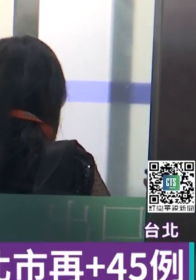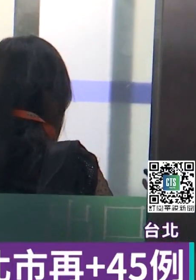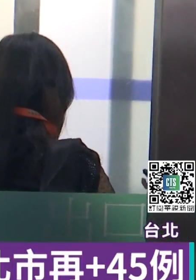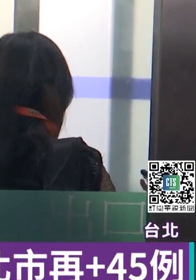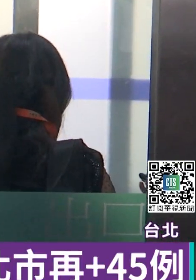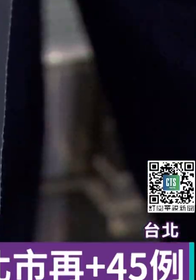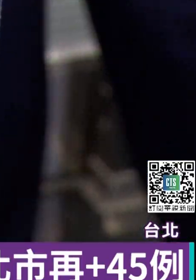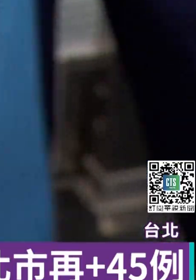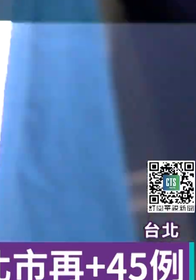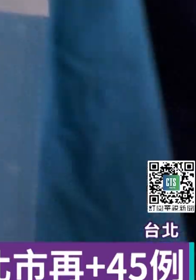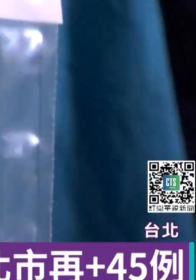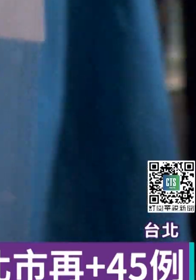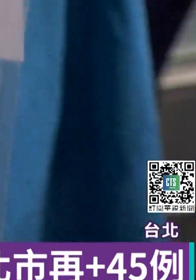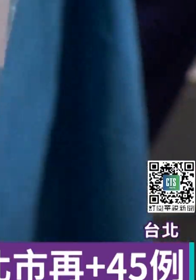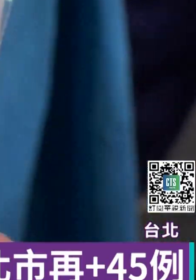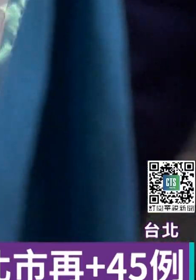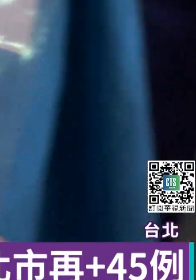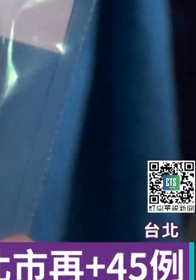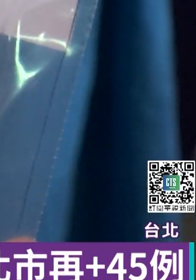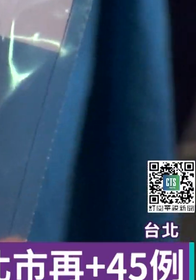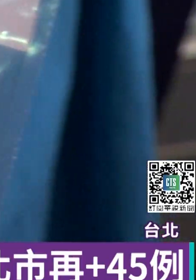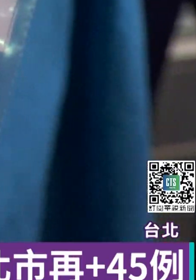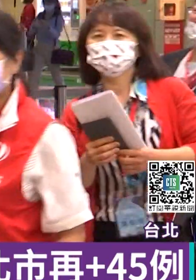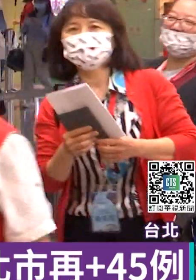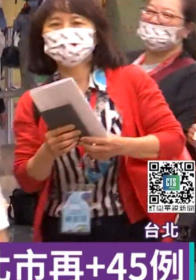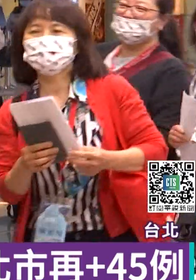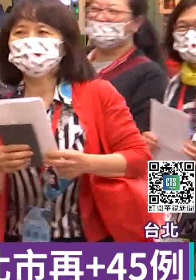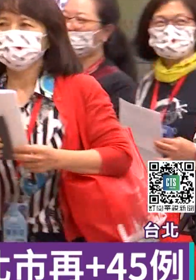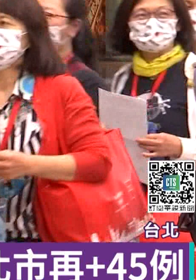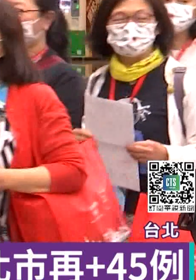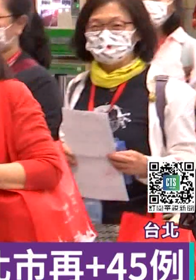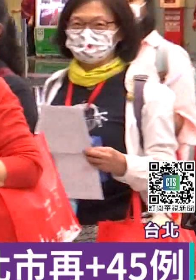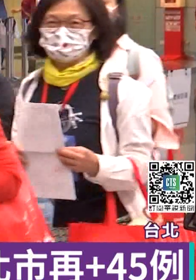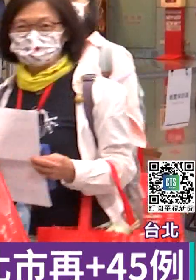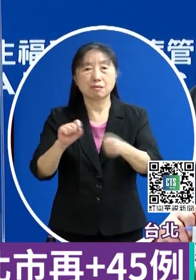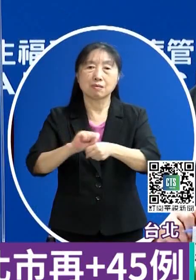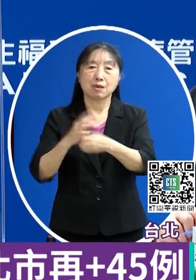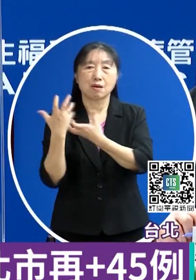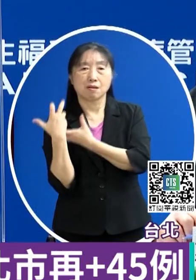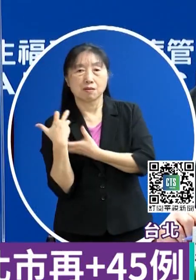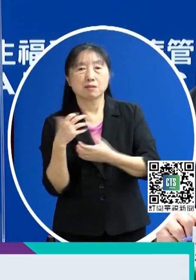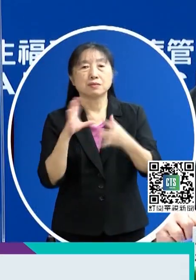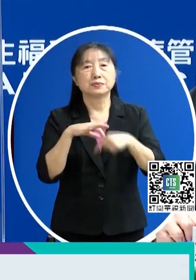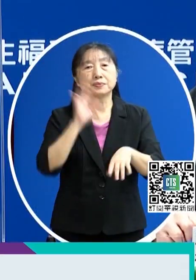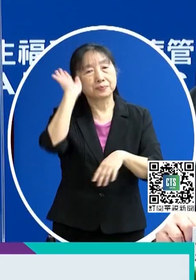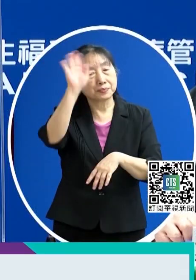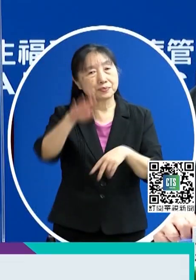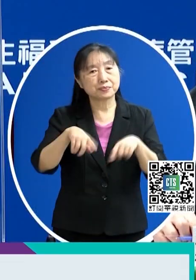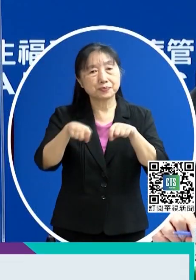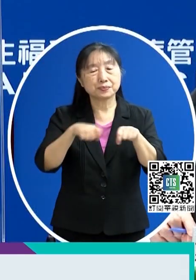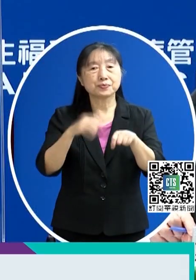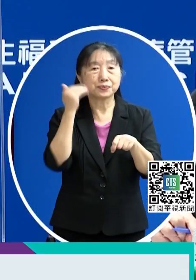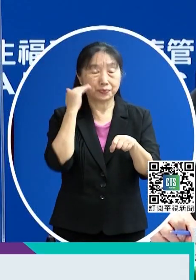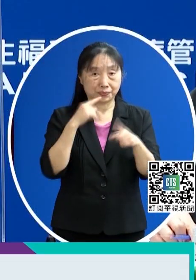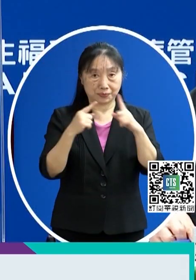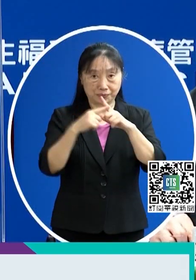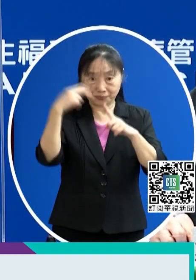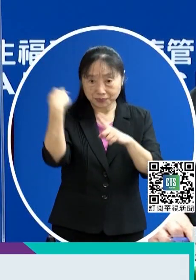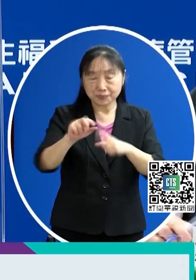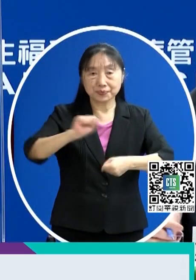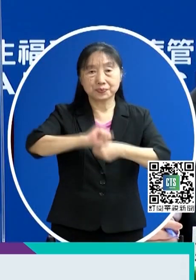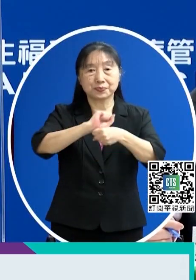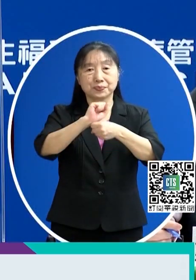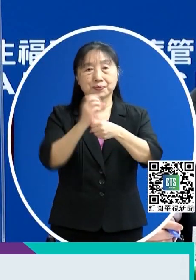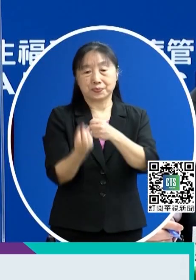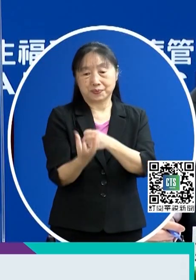特别找各县市首长和指挥。台湾陈时中讨论因应之道，已经有共识。 将来是会在大量的病人的时候，那必